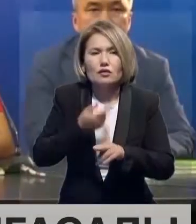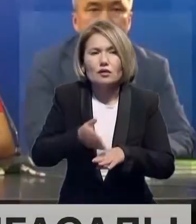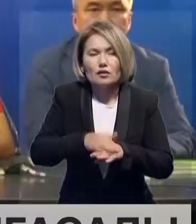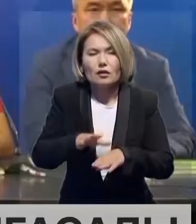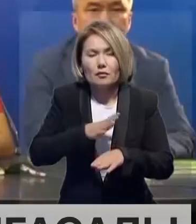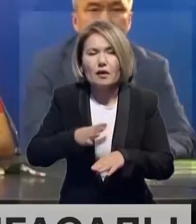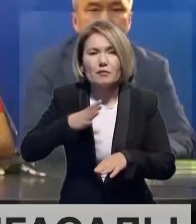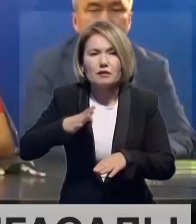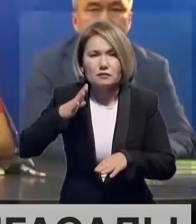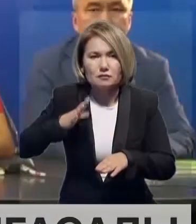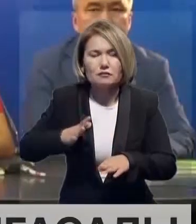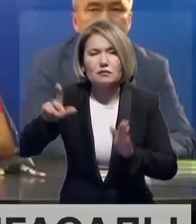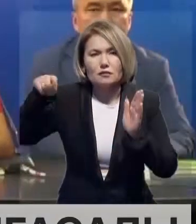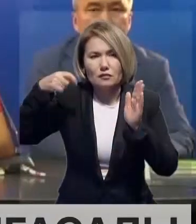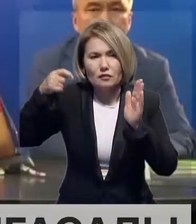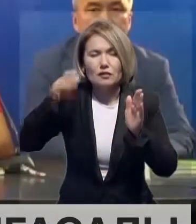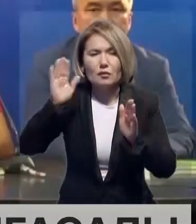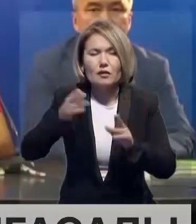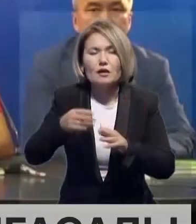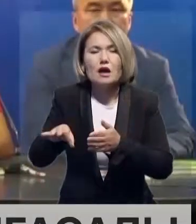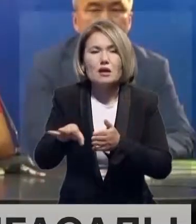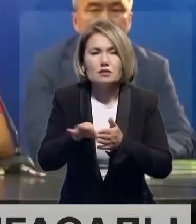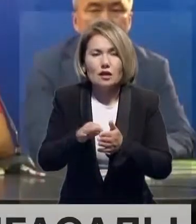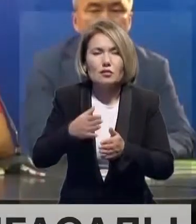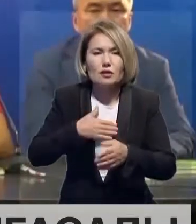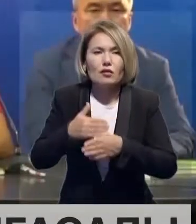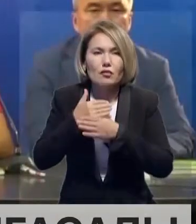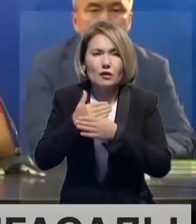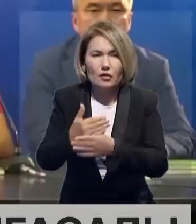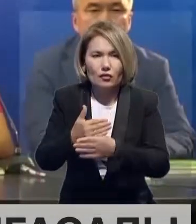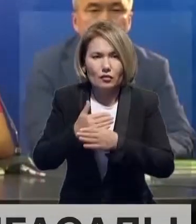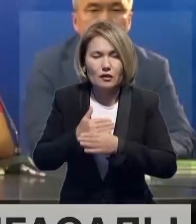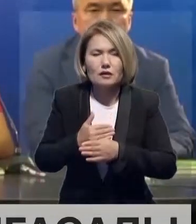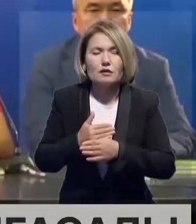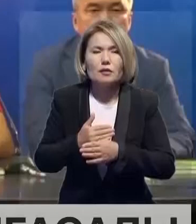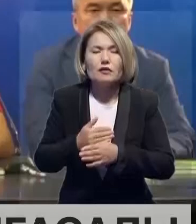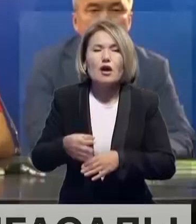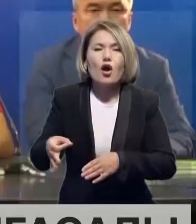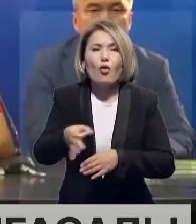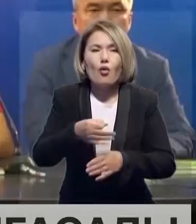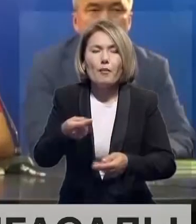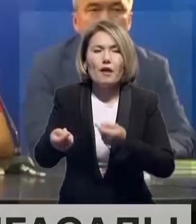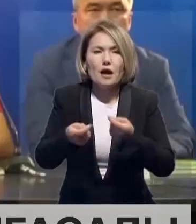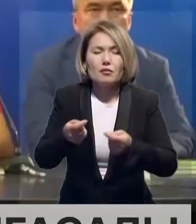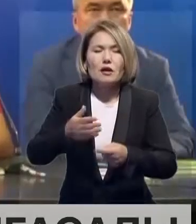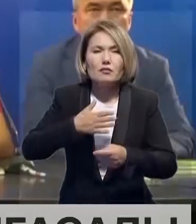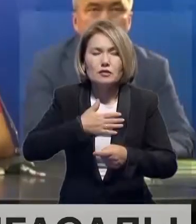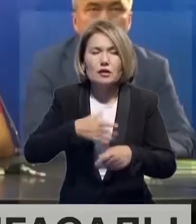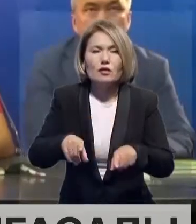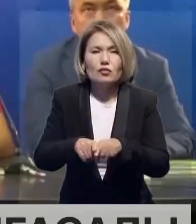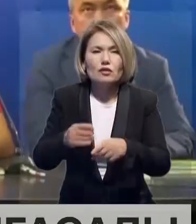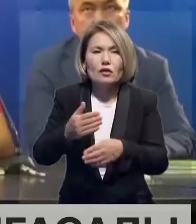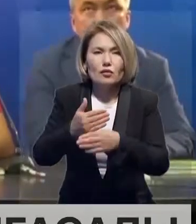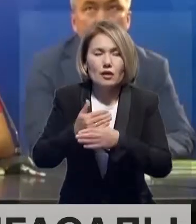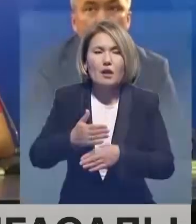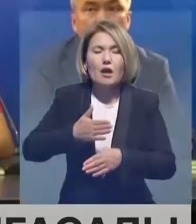түсіргіміз келетін ниетімізді таныттық. Бұл кісі бірден қолдап, осы облыс әкімшілігіне шығып, осында